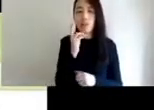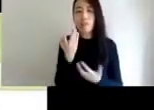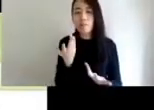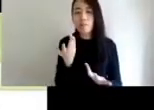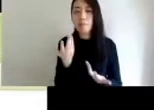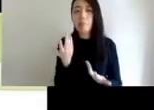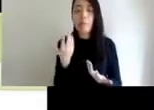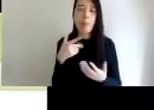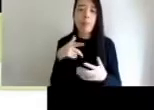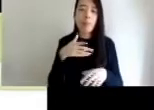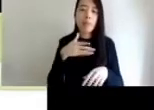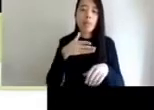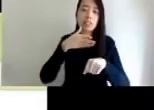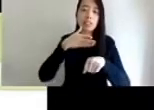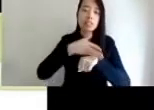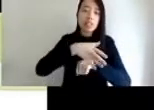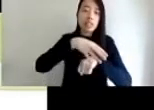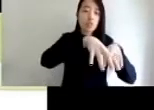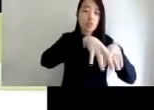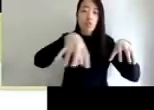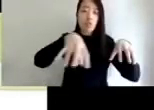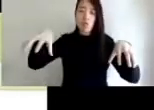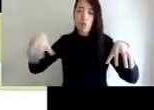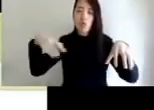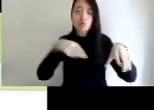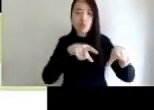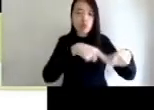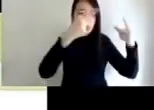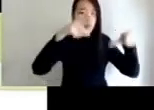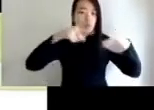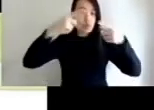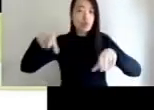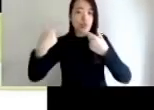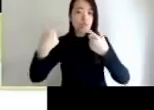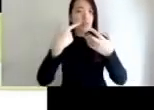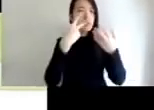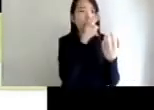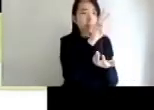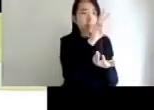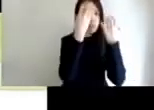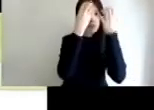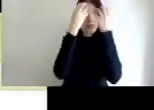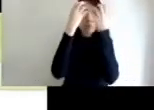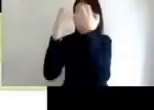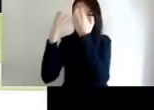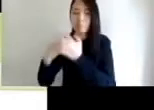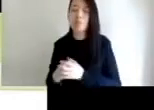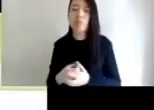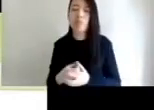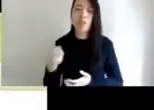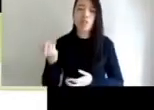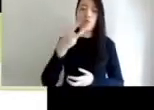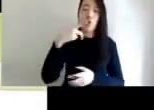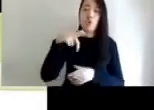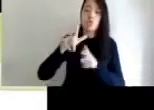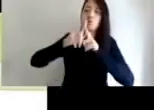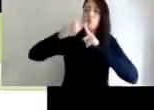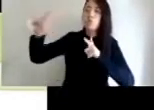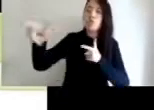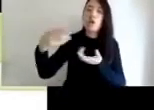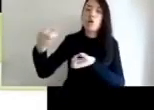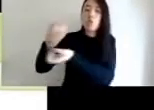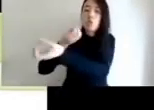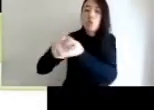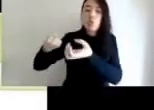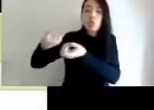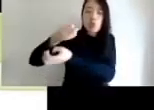市區，我哋會去留意一啲市區嘅樹啦，亦都會去睇一啲郊野嘅